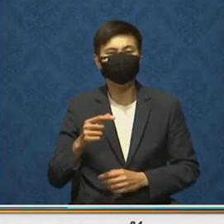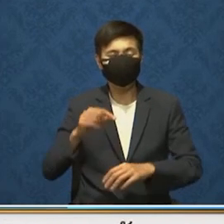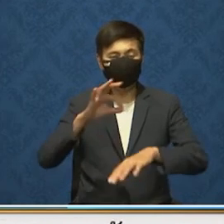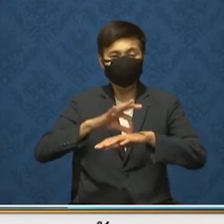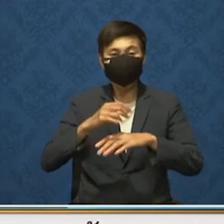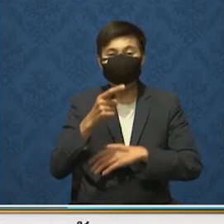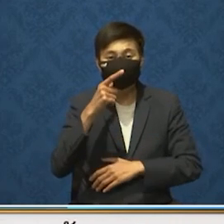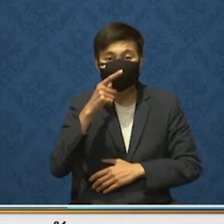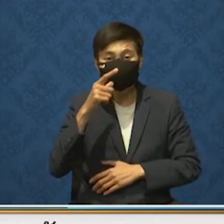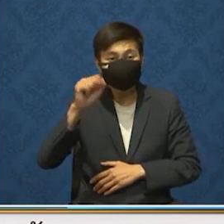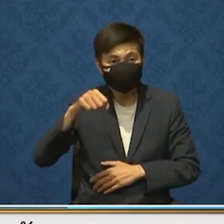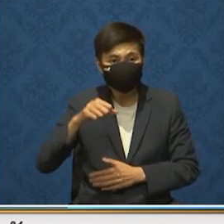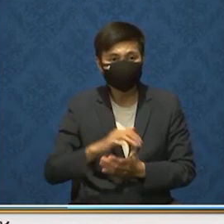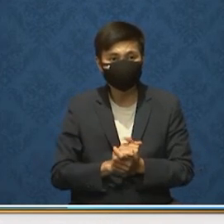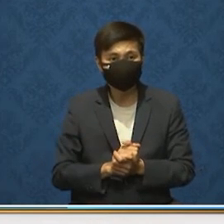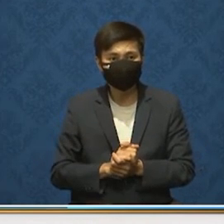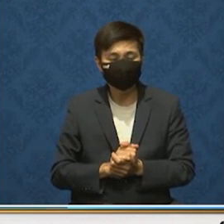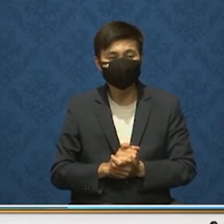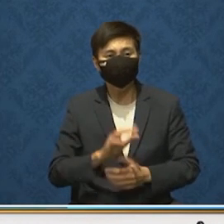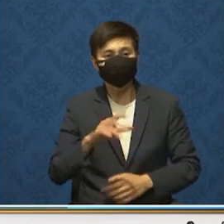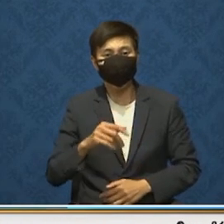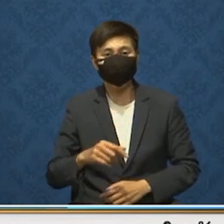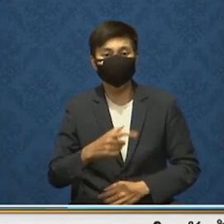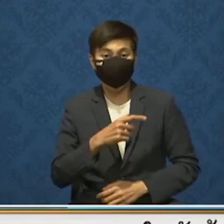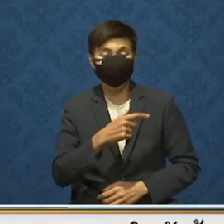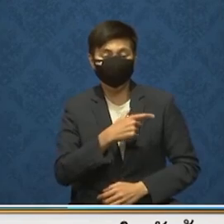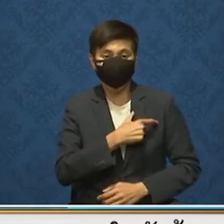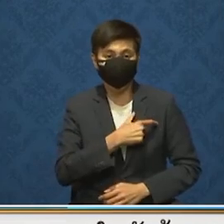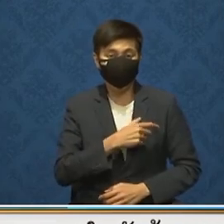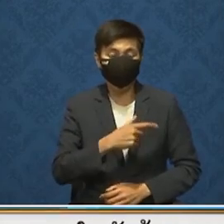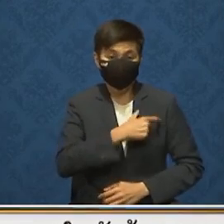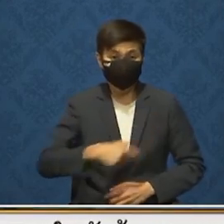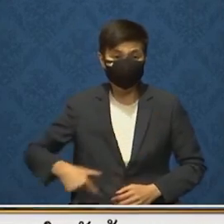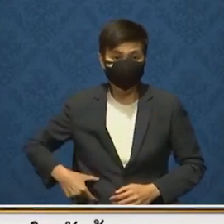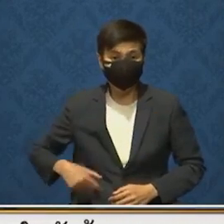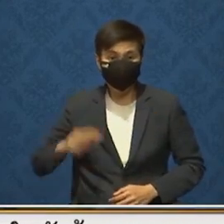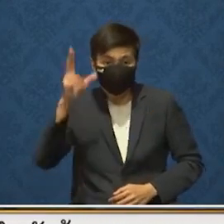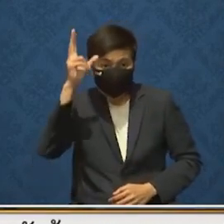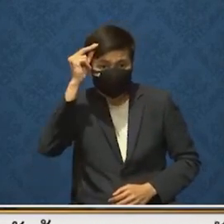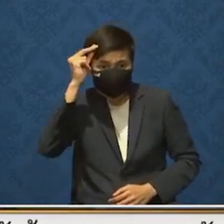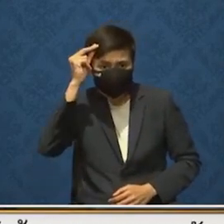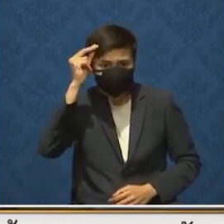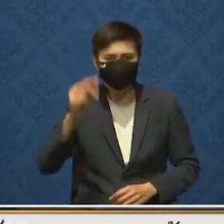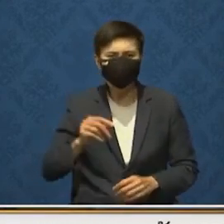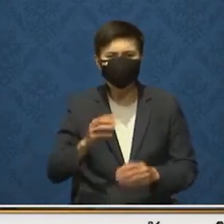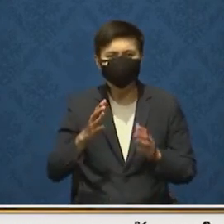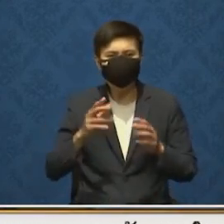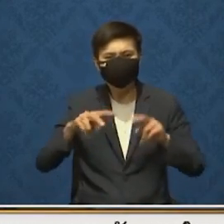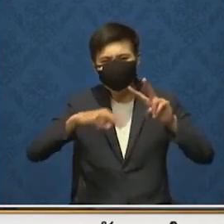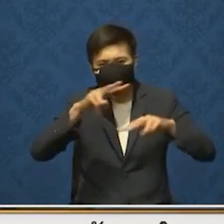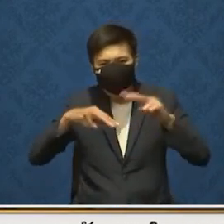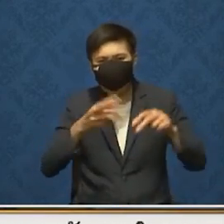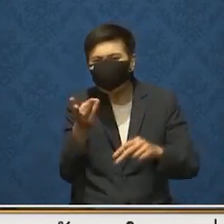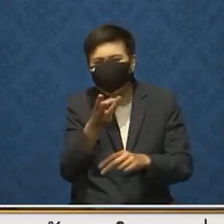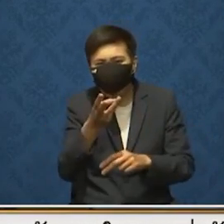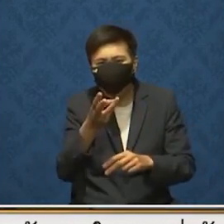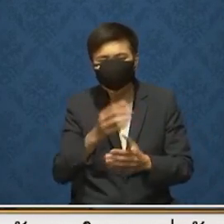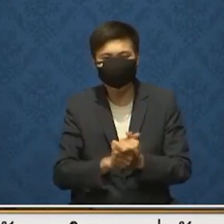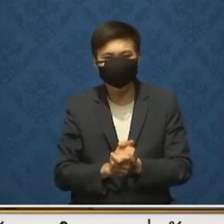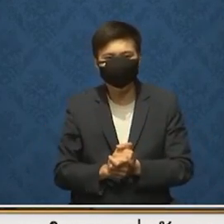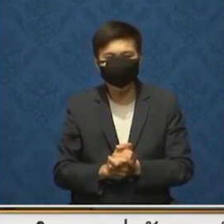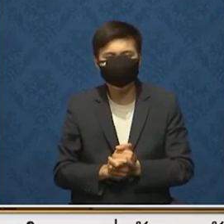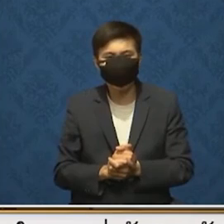อร์ทณต้กกส